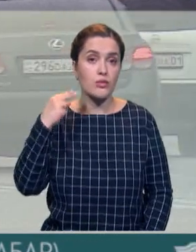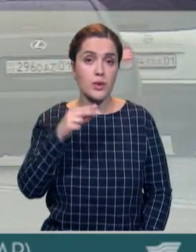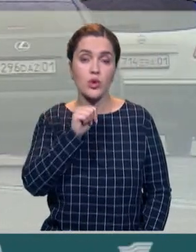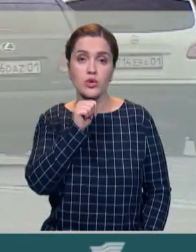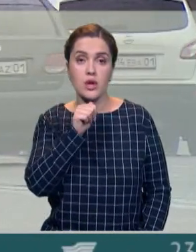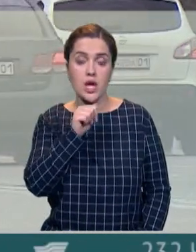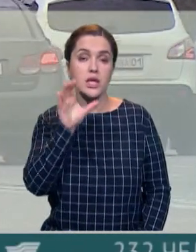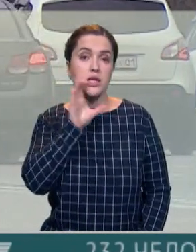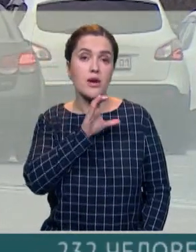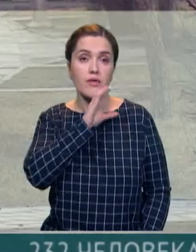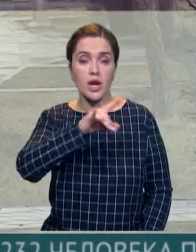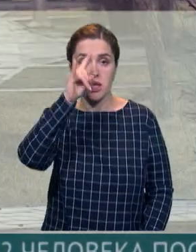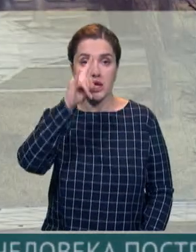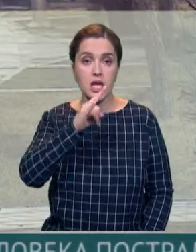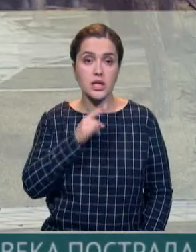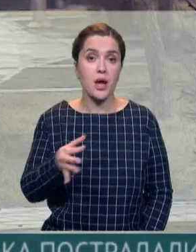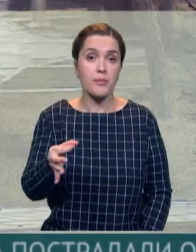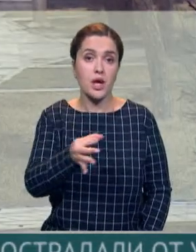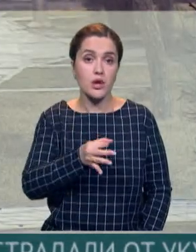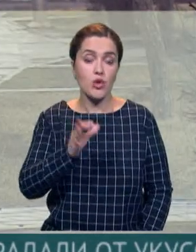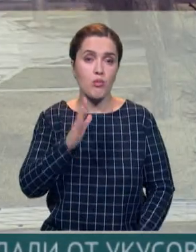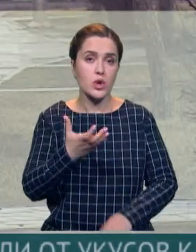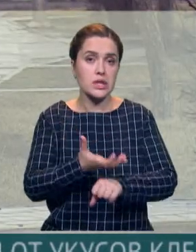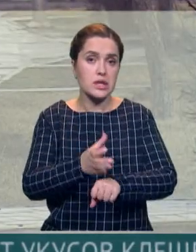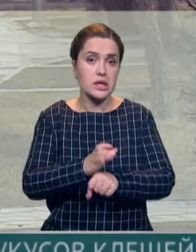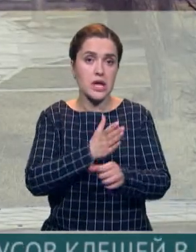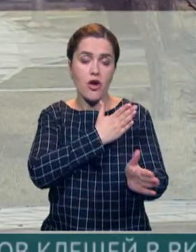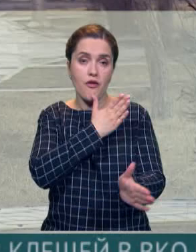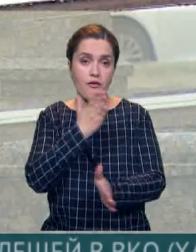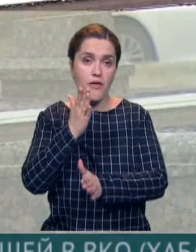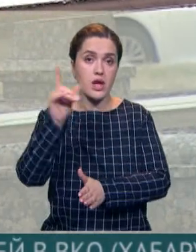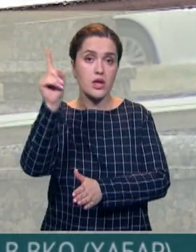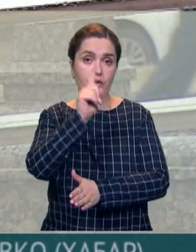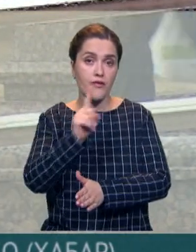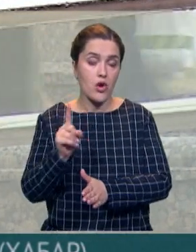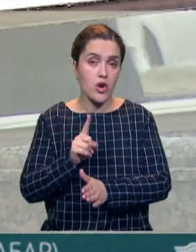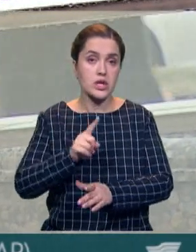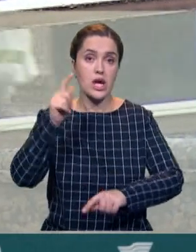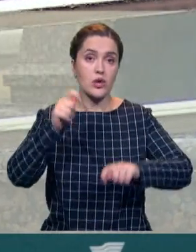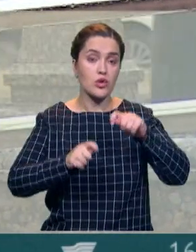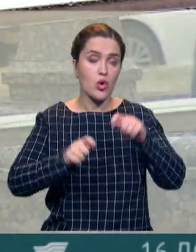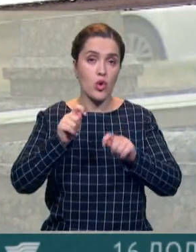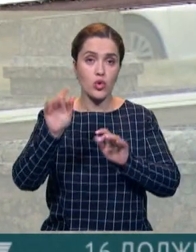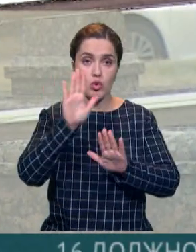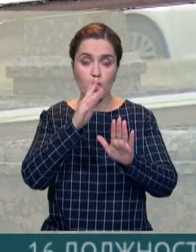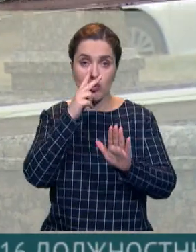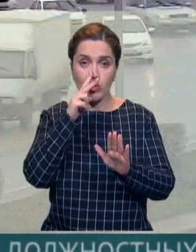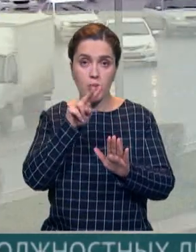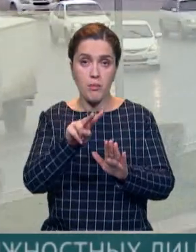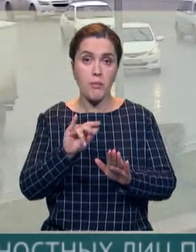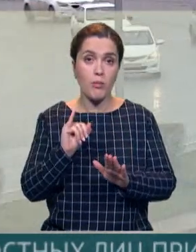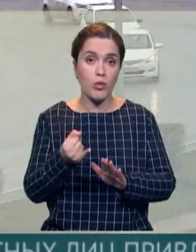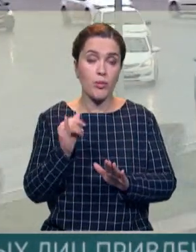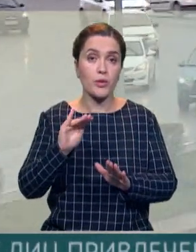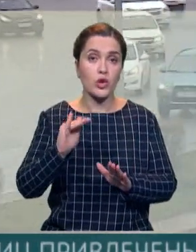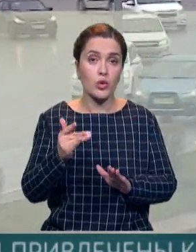Актюбинской, Костанайской, Северно-Казахстанской областях синоптики прогнозируют сильный ветер, грозы, град, туман. Лишь на юге